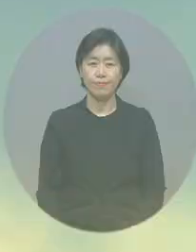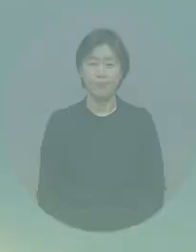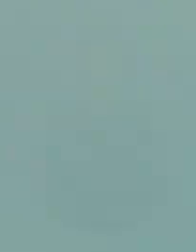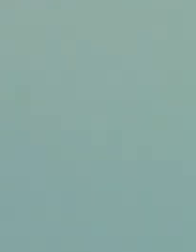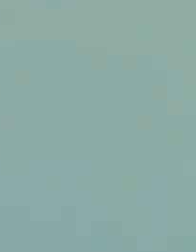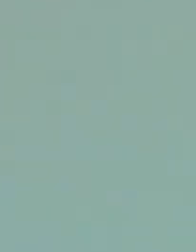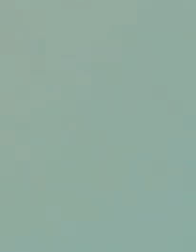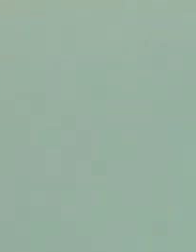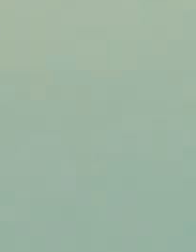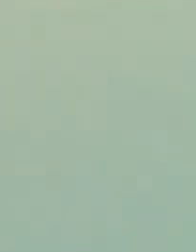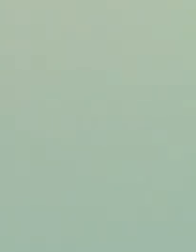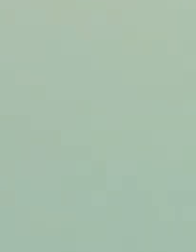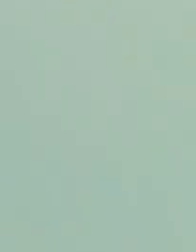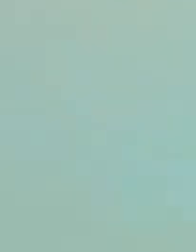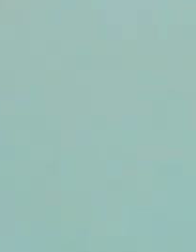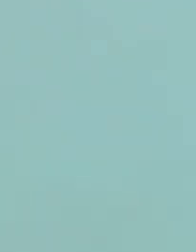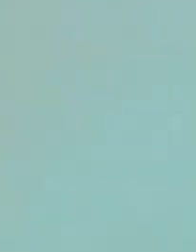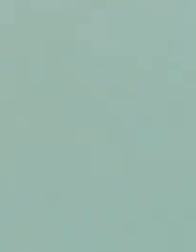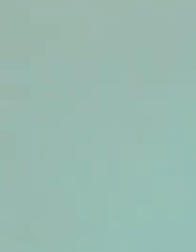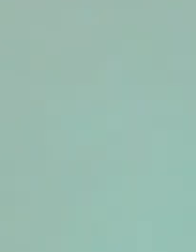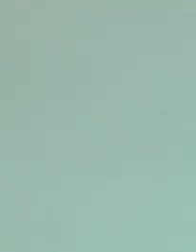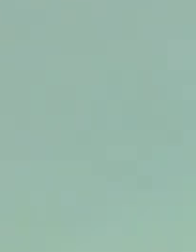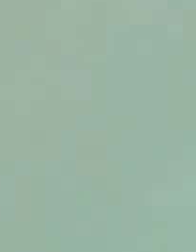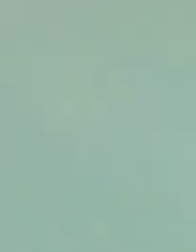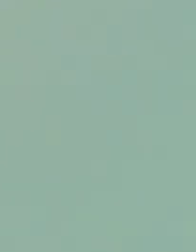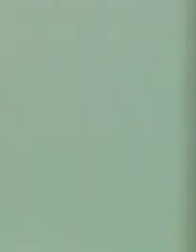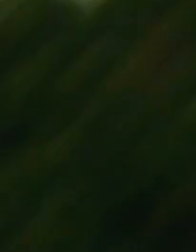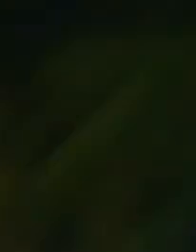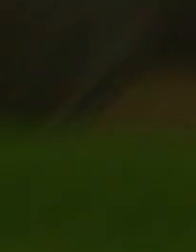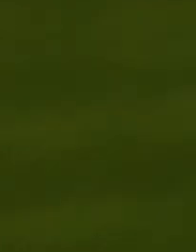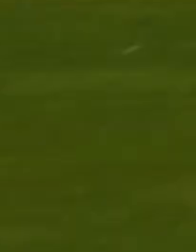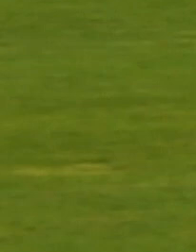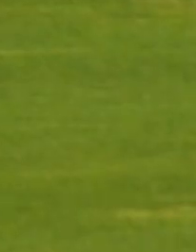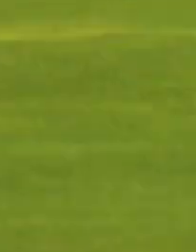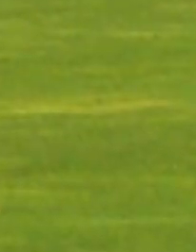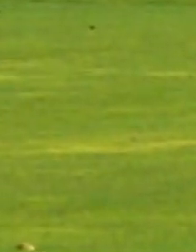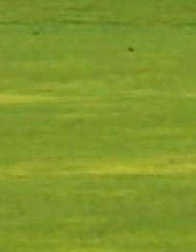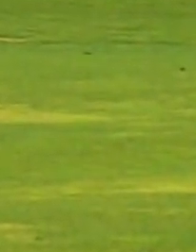우와. 좋아 좋아. 나이스.